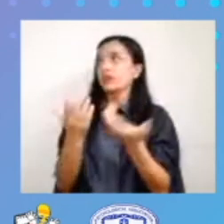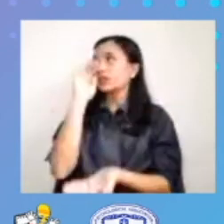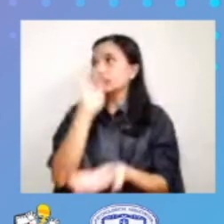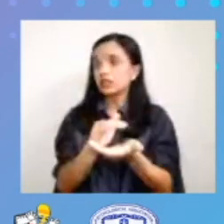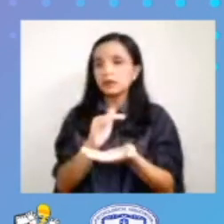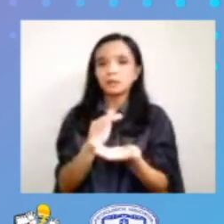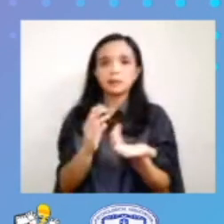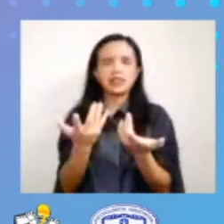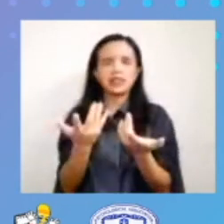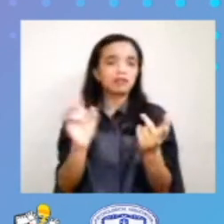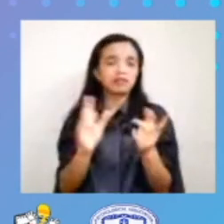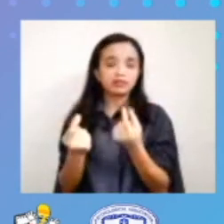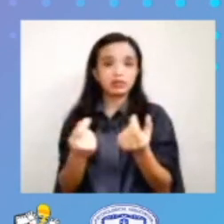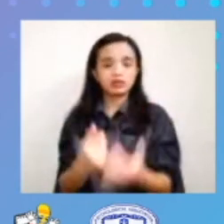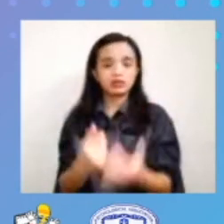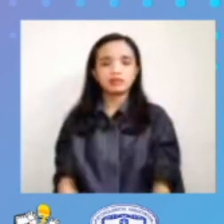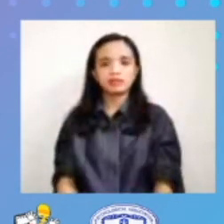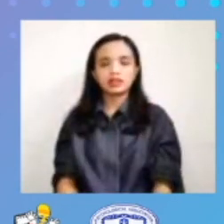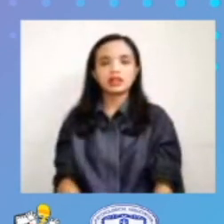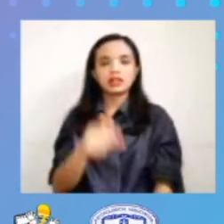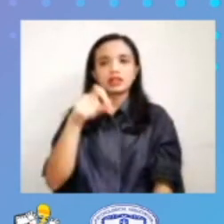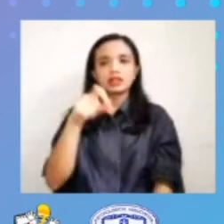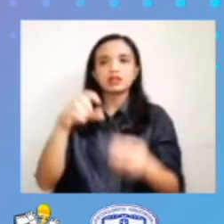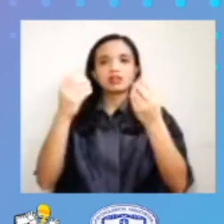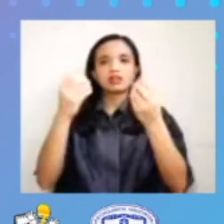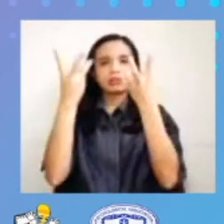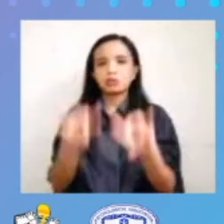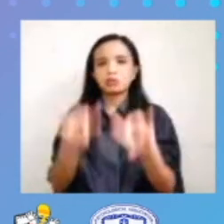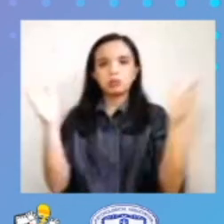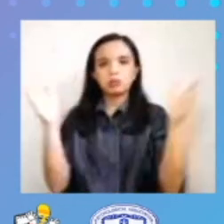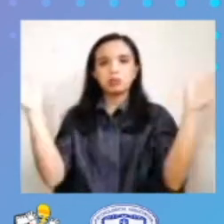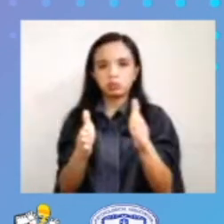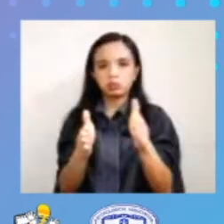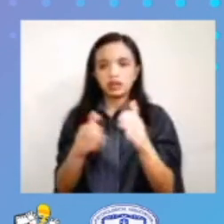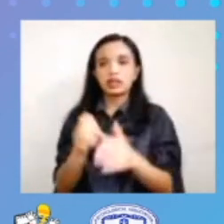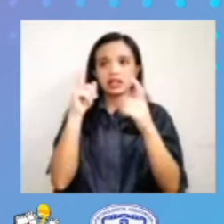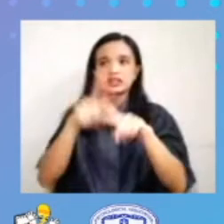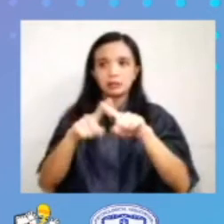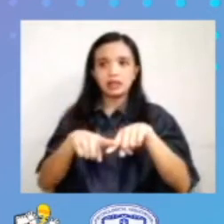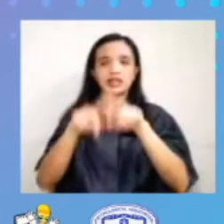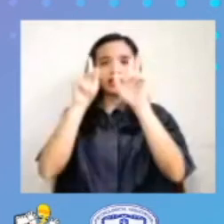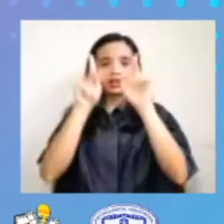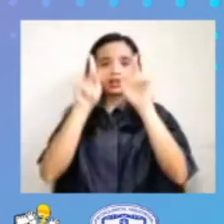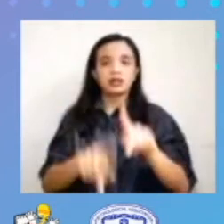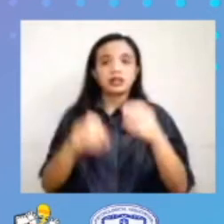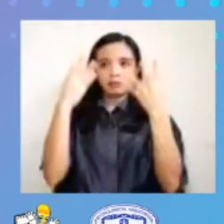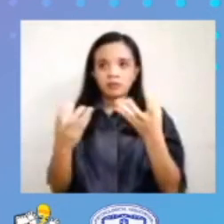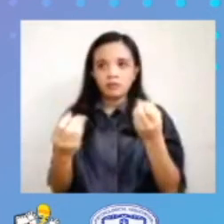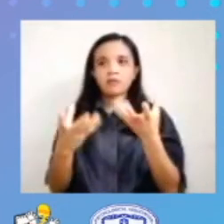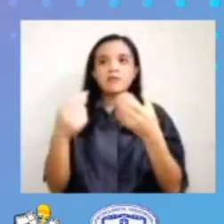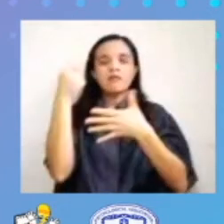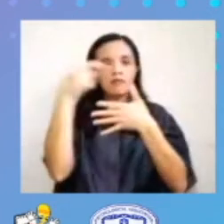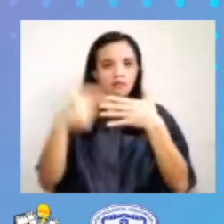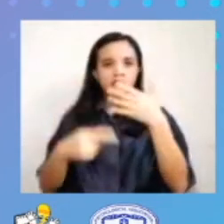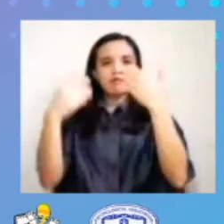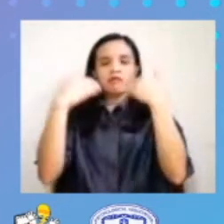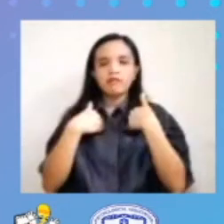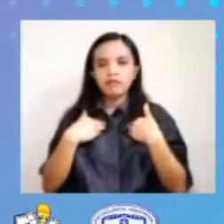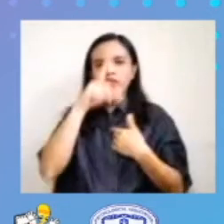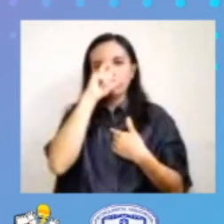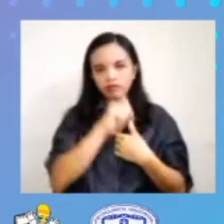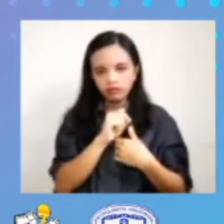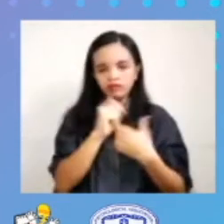healthy. Okay? So, what you actually want is more muscle gain. Okay? Muscle is what